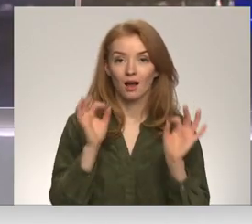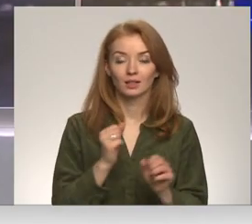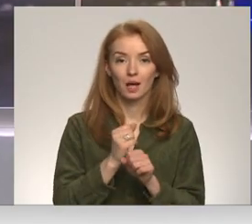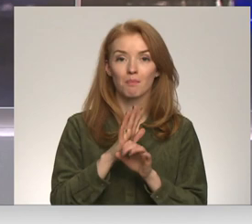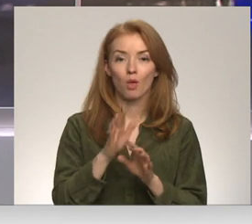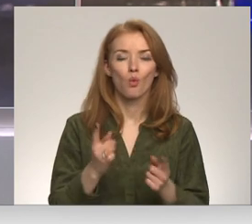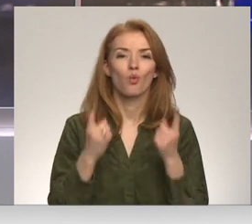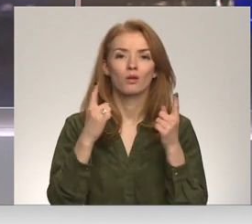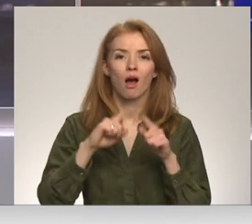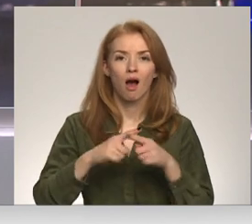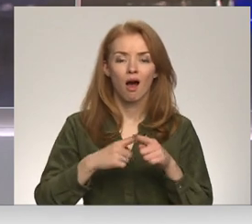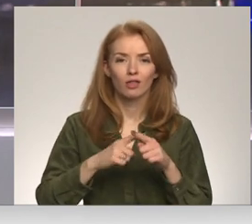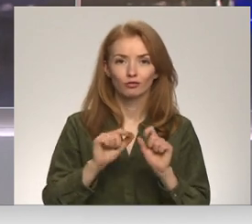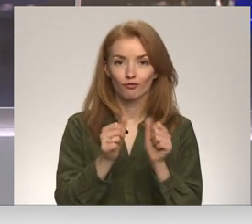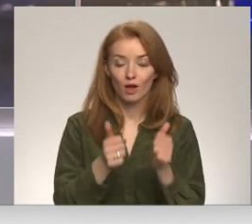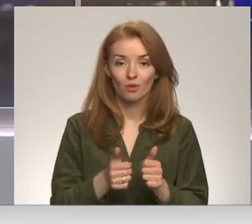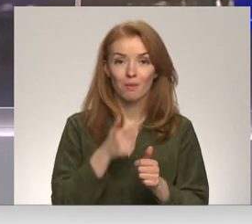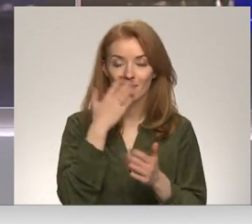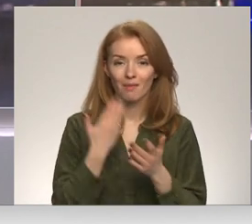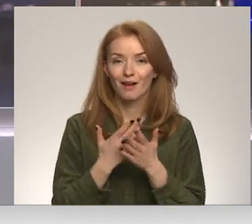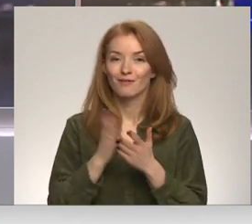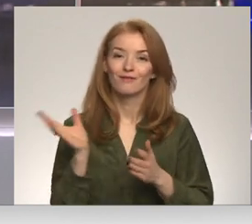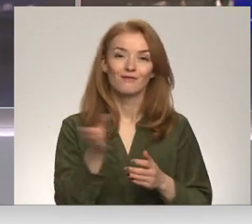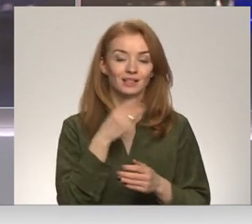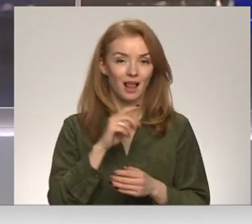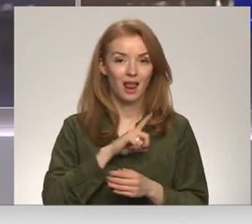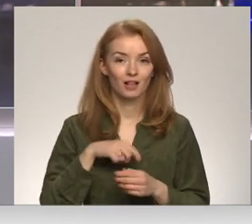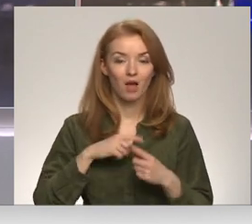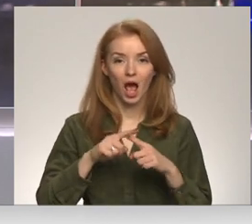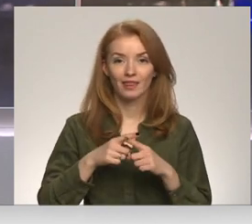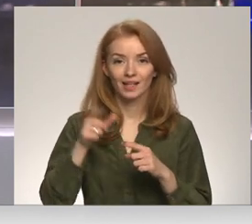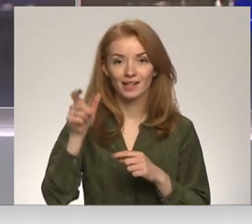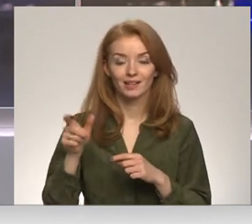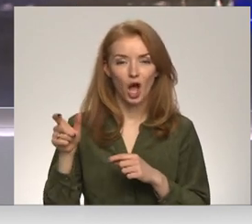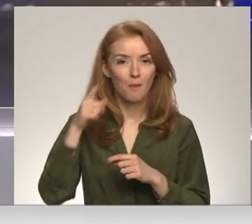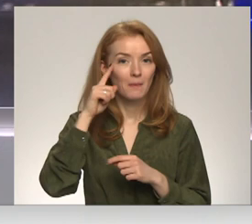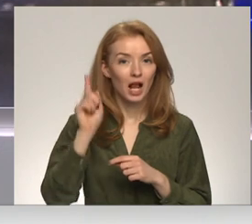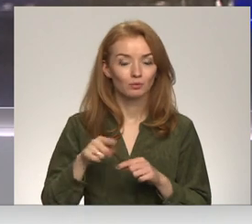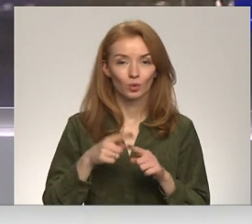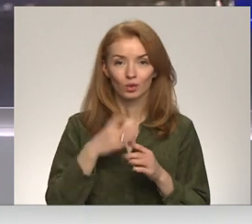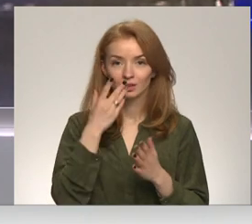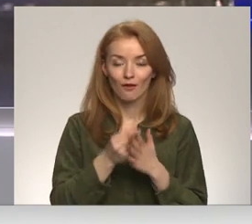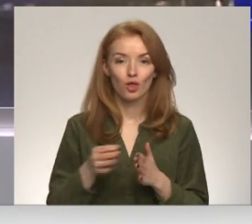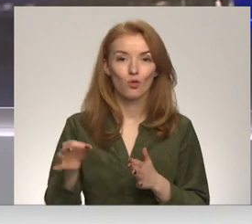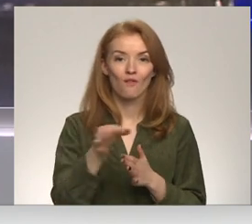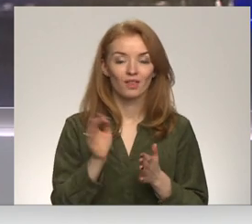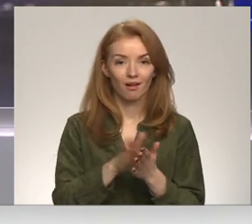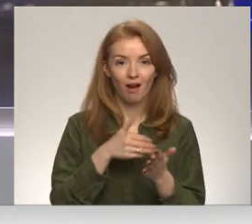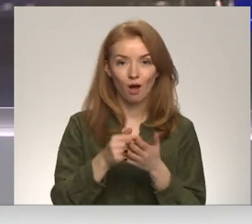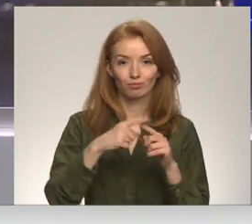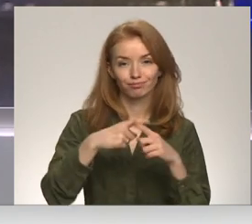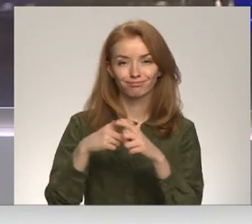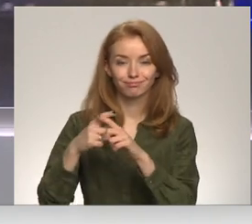adījuma radīšanas, kas atspoguļotu visas Latvijas adītāju prasmes un katra novada krāsu un rakstu